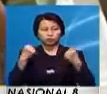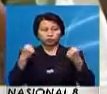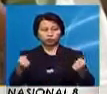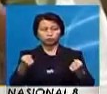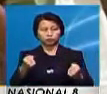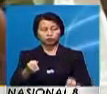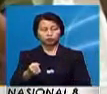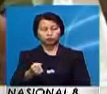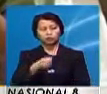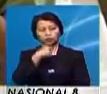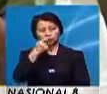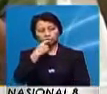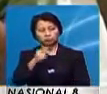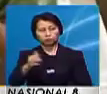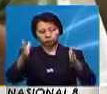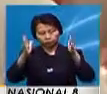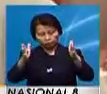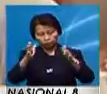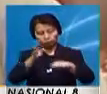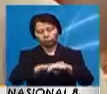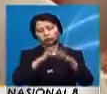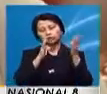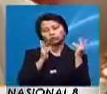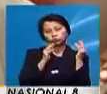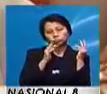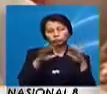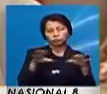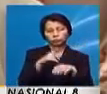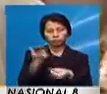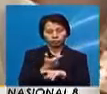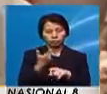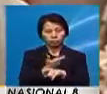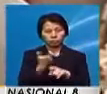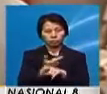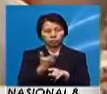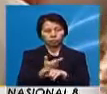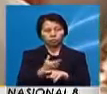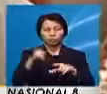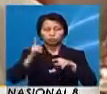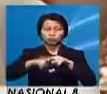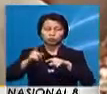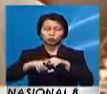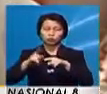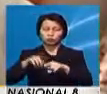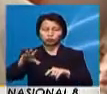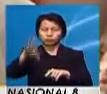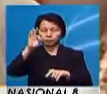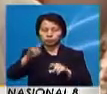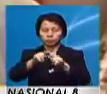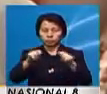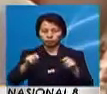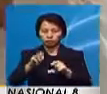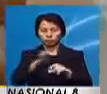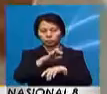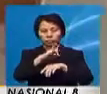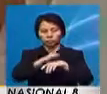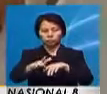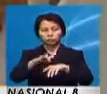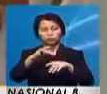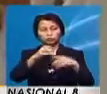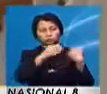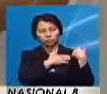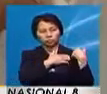Dr. Hilmi Yahya, tempoh masa menunggu untuk menjalani latihan siswazah bergantung kepada pilihan tempat dan kekosongan